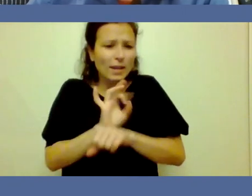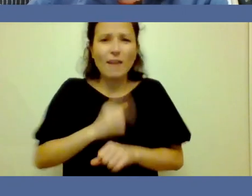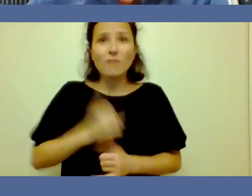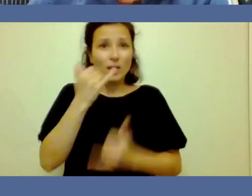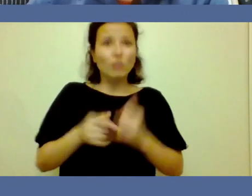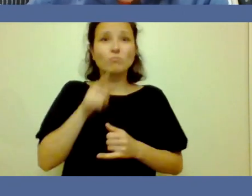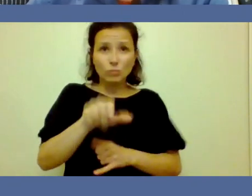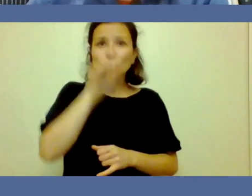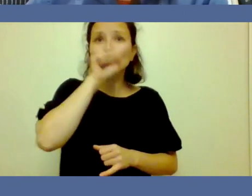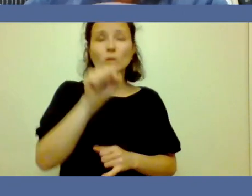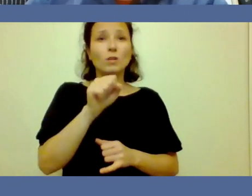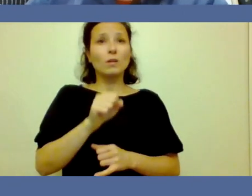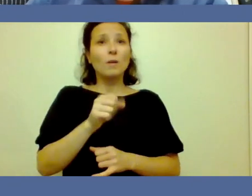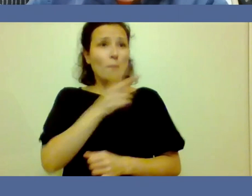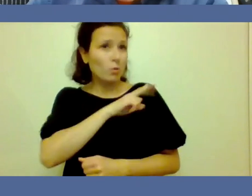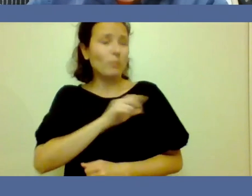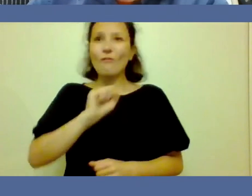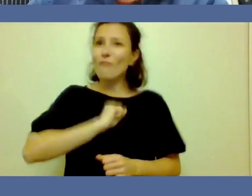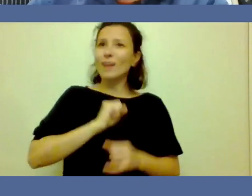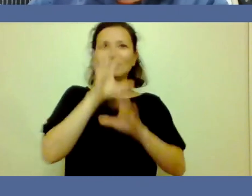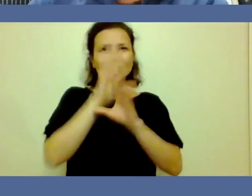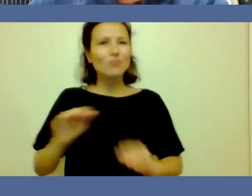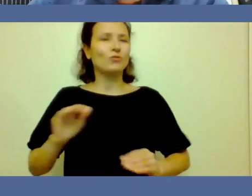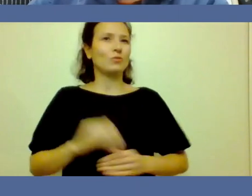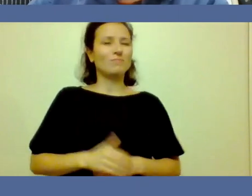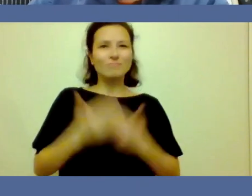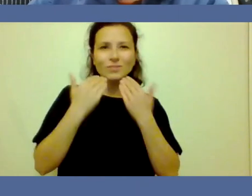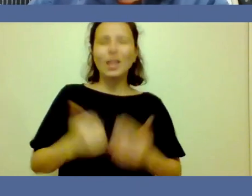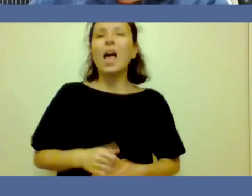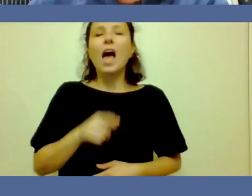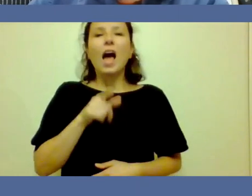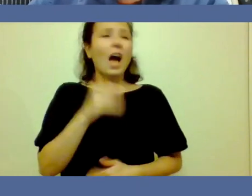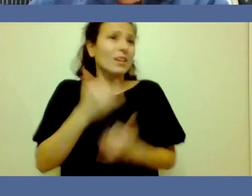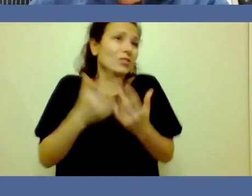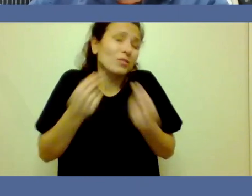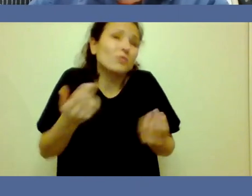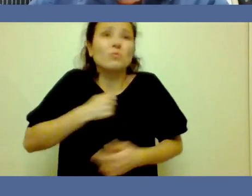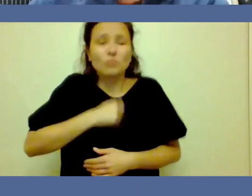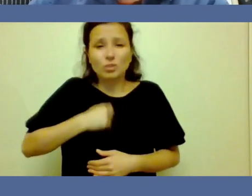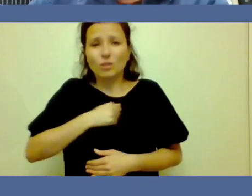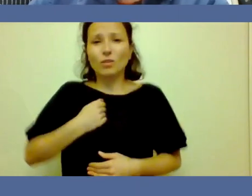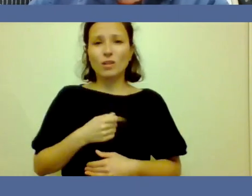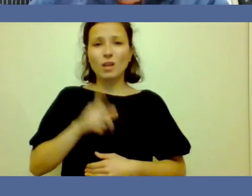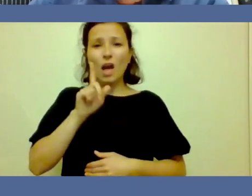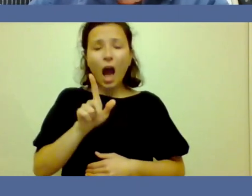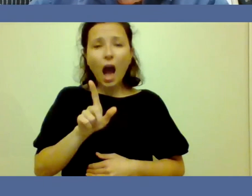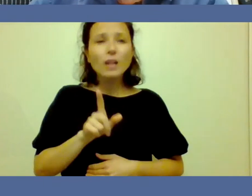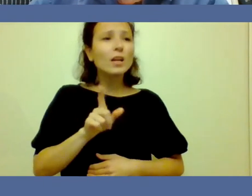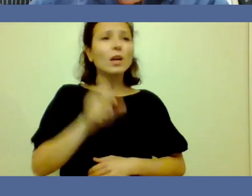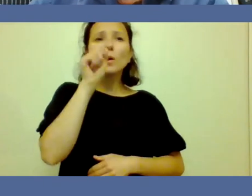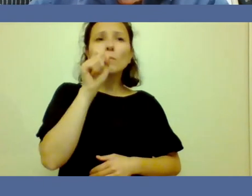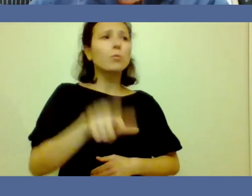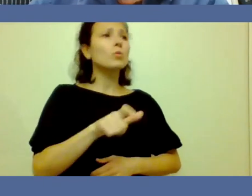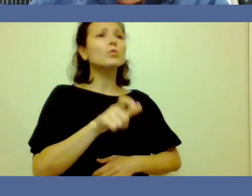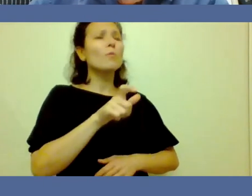to fajnie, jestem zaszczycona. Jeżeli nie, to jest mi bardzo przykro, ale są setki, tysiące